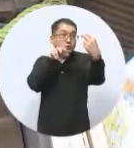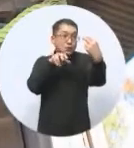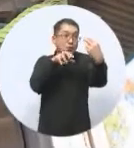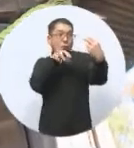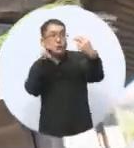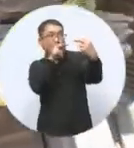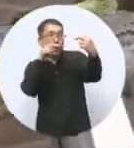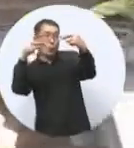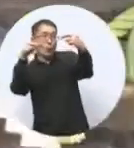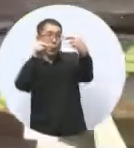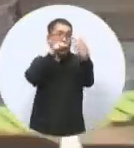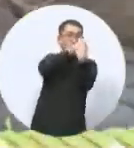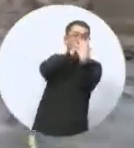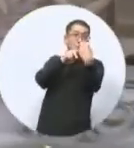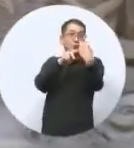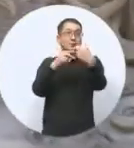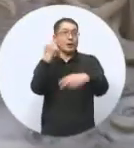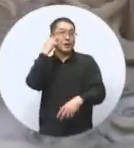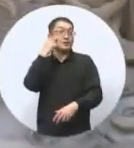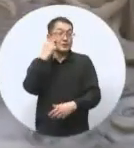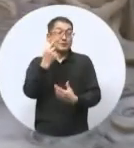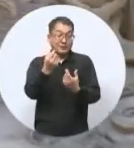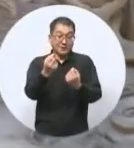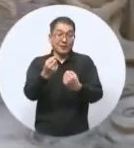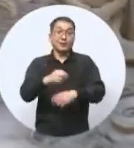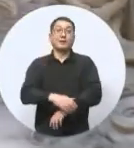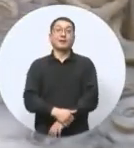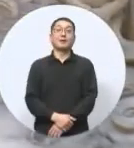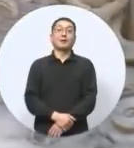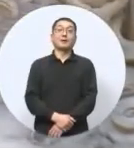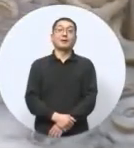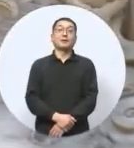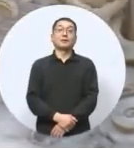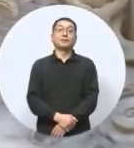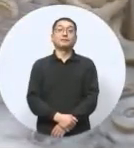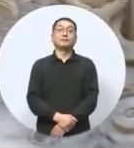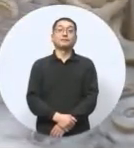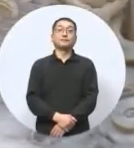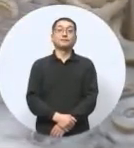よ、どこ行ってもこっちを見てるという ちょっと見られてるような気がしますね。